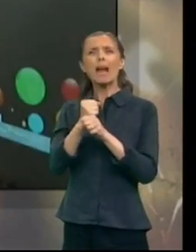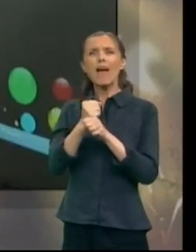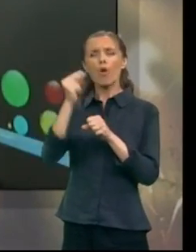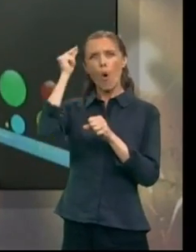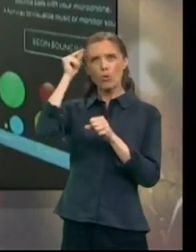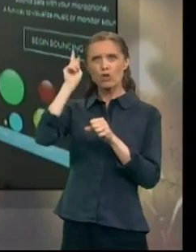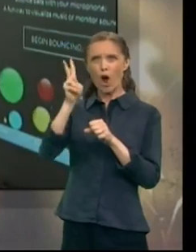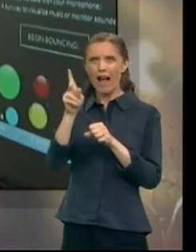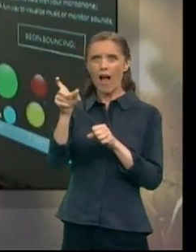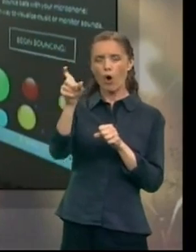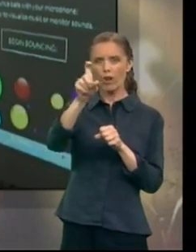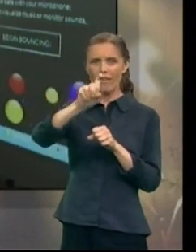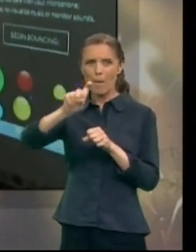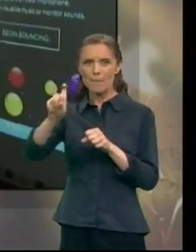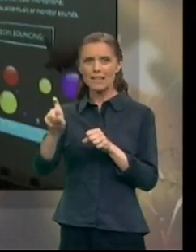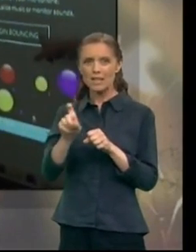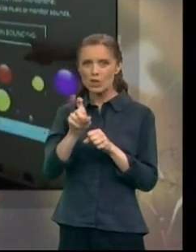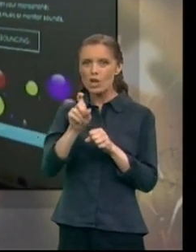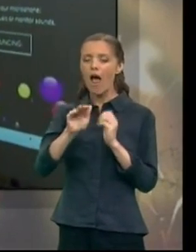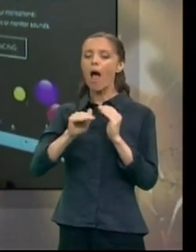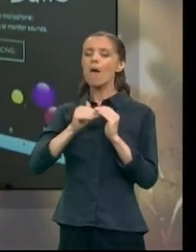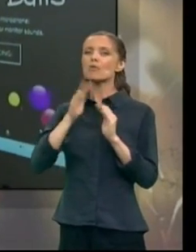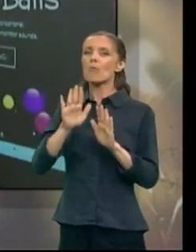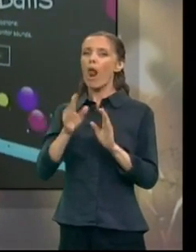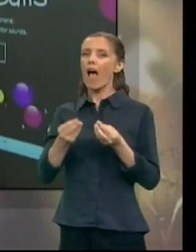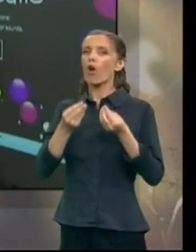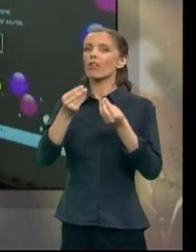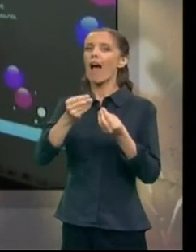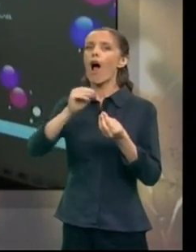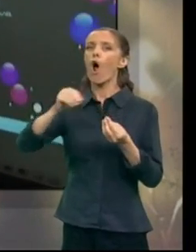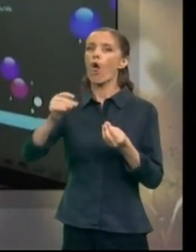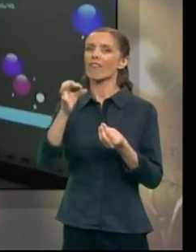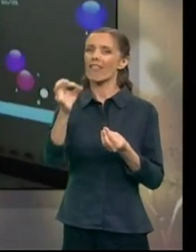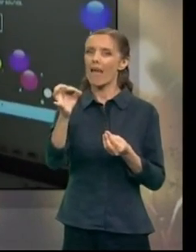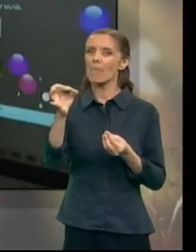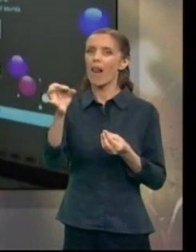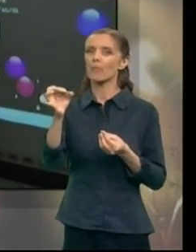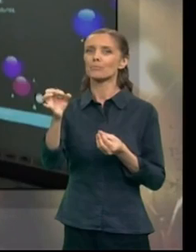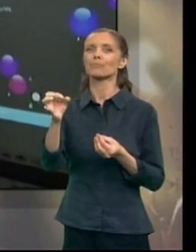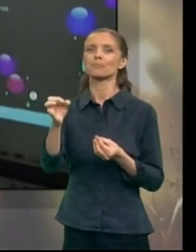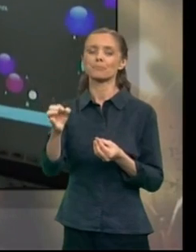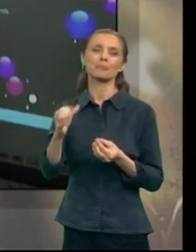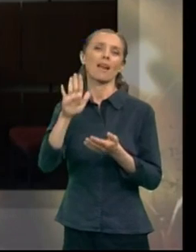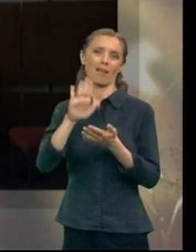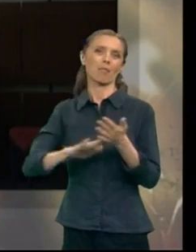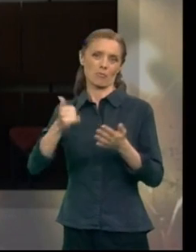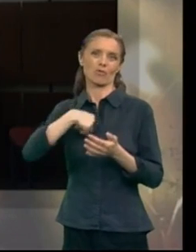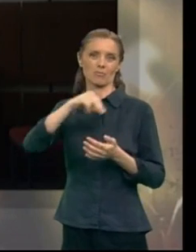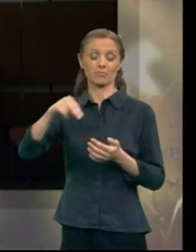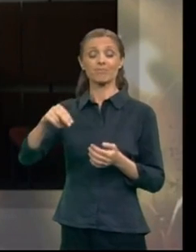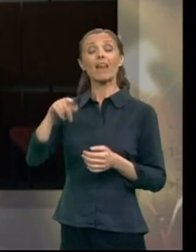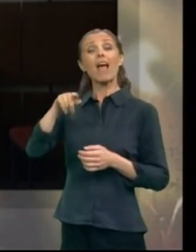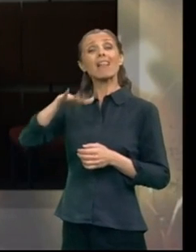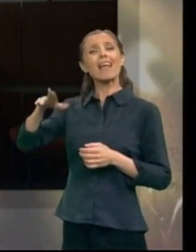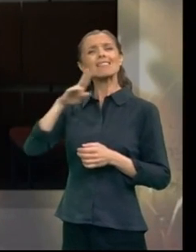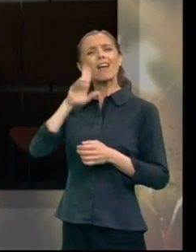pisanje određenih slova, tako smo polako prelazili na olovke debljeg formata, pa onda na sve tanje i tanje olovke. Deca sa smetnjama u